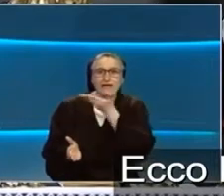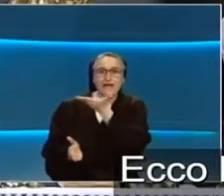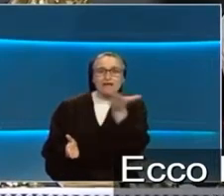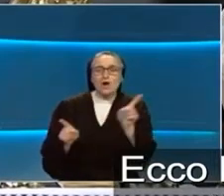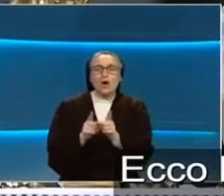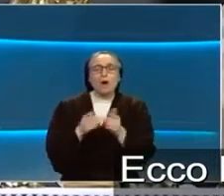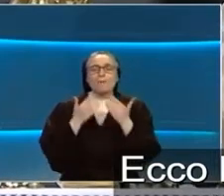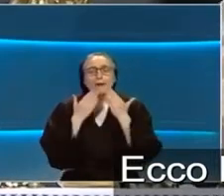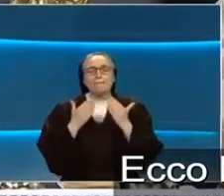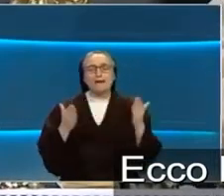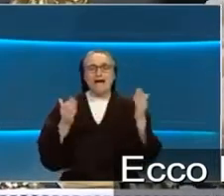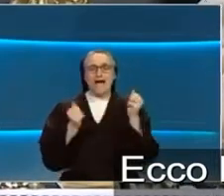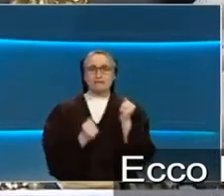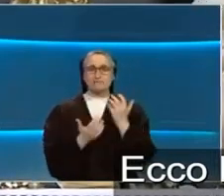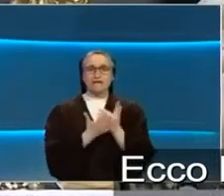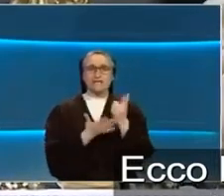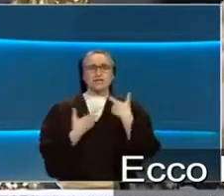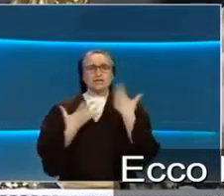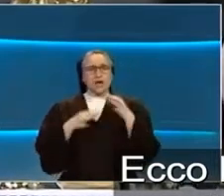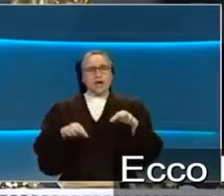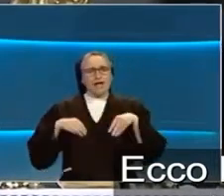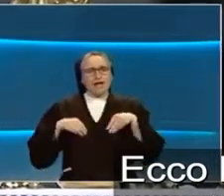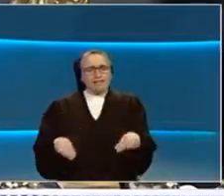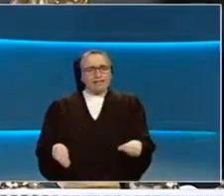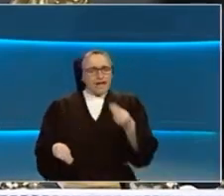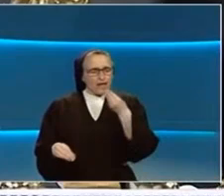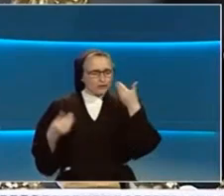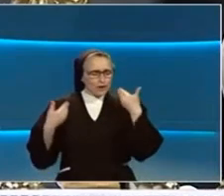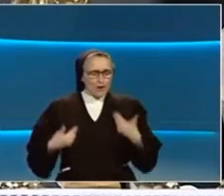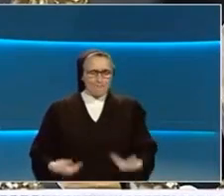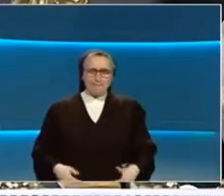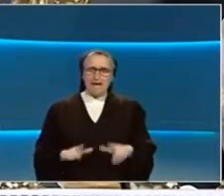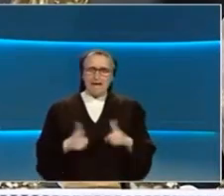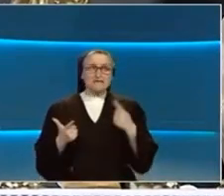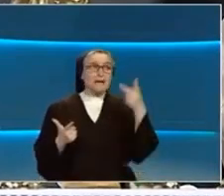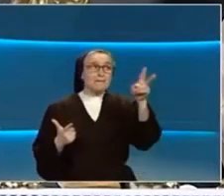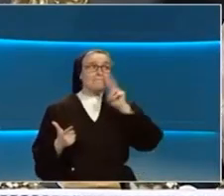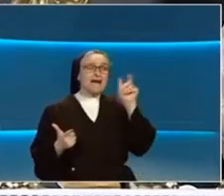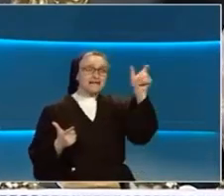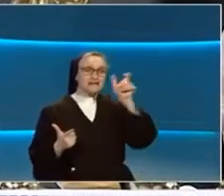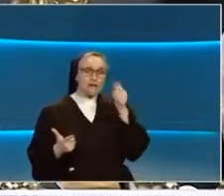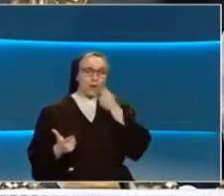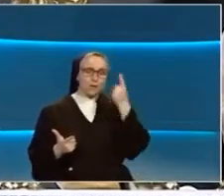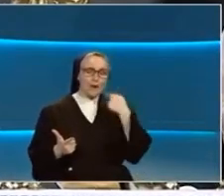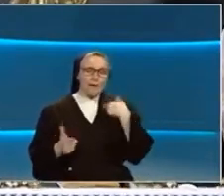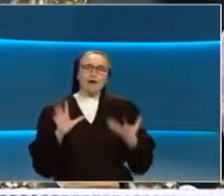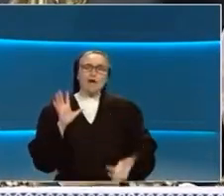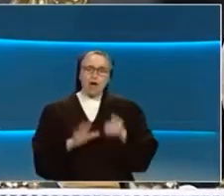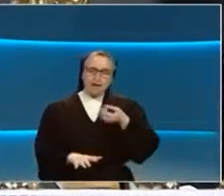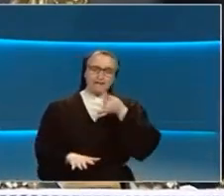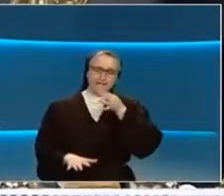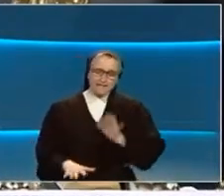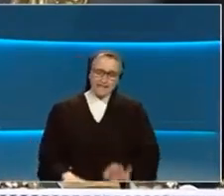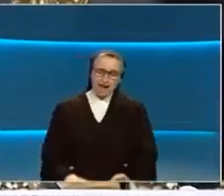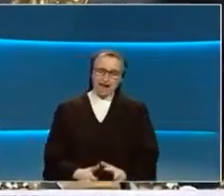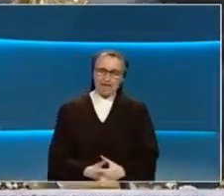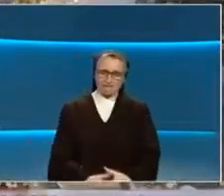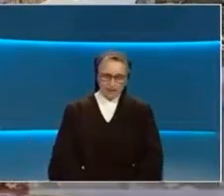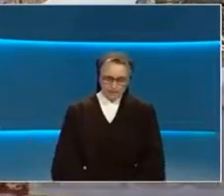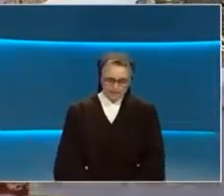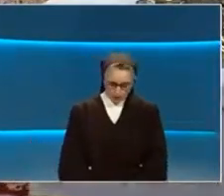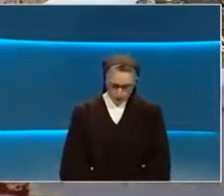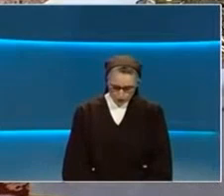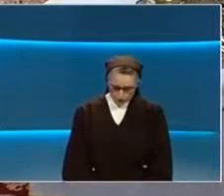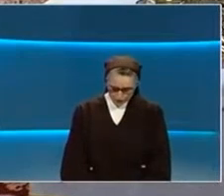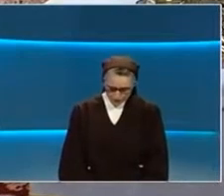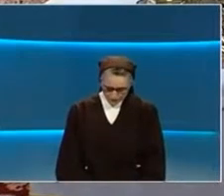sunt. Domine, non sunt dignos ut intre sub tec meum, se tantum dic verbo et